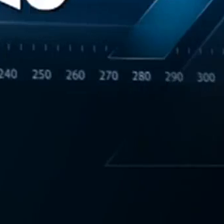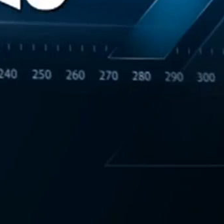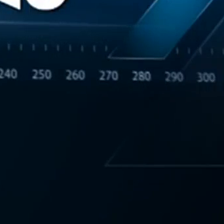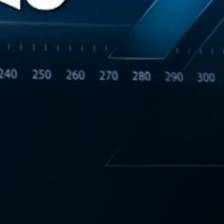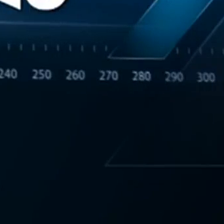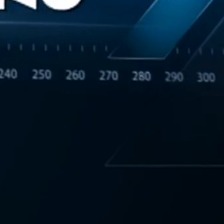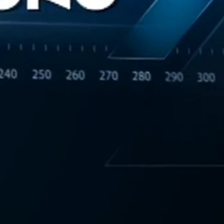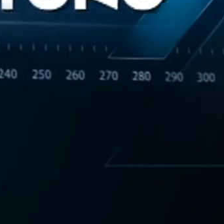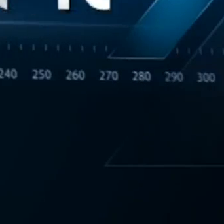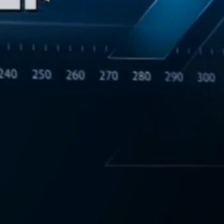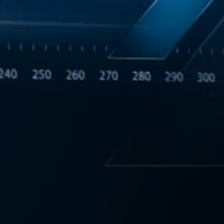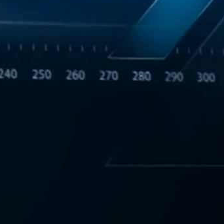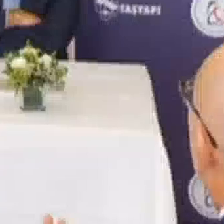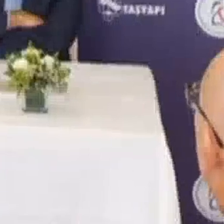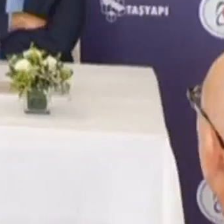Haber turu yazdı.